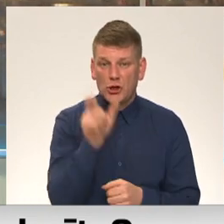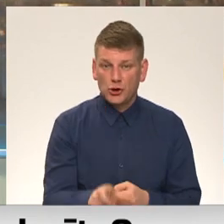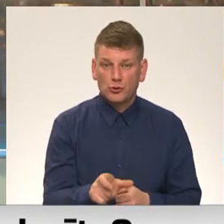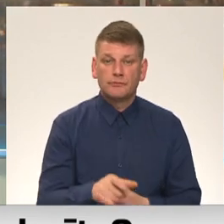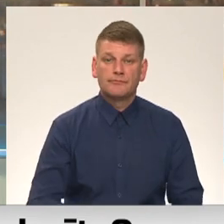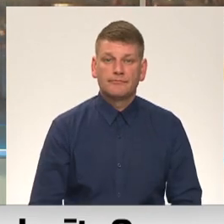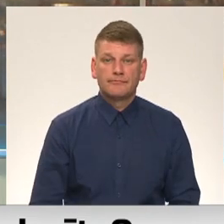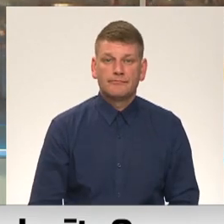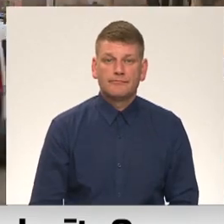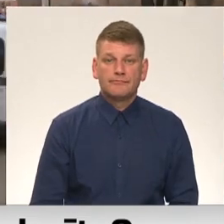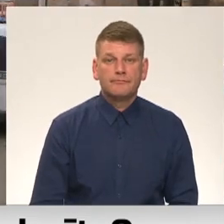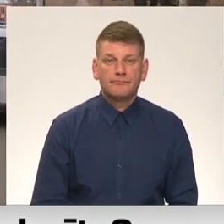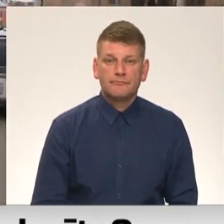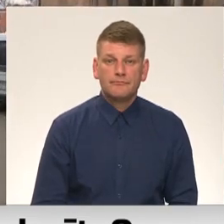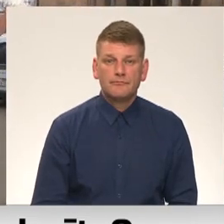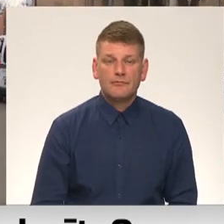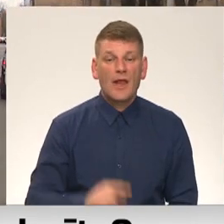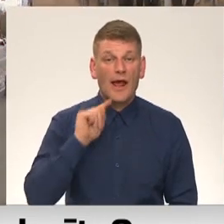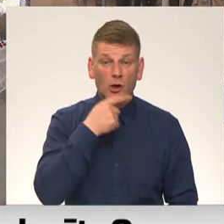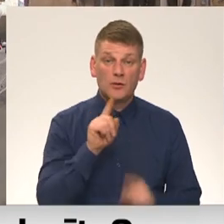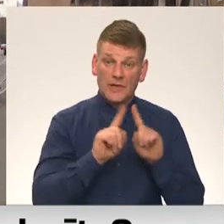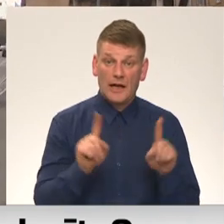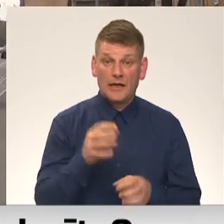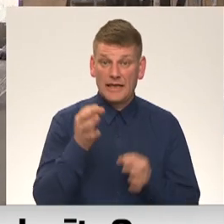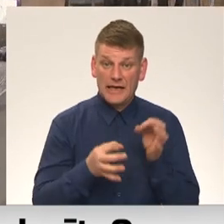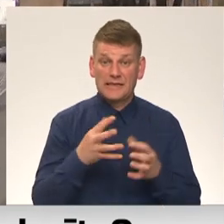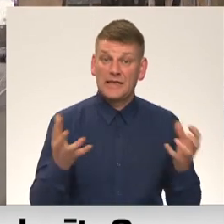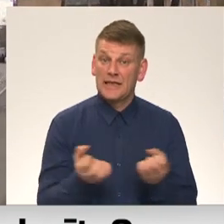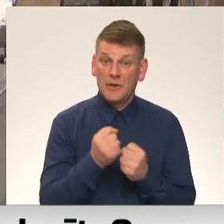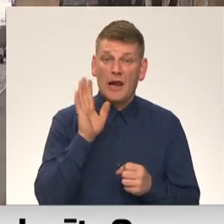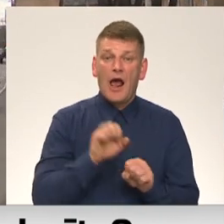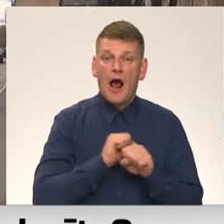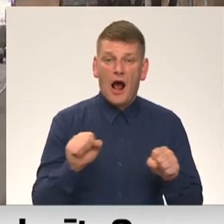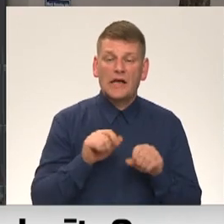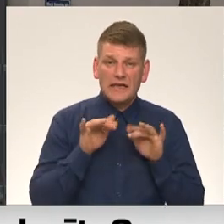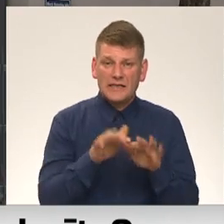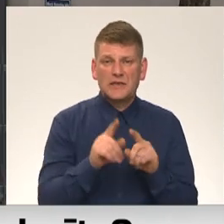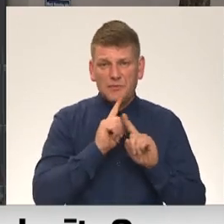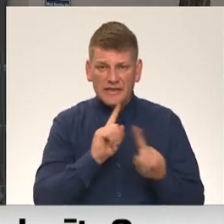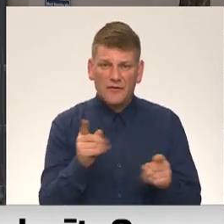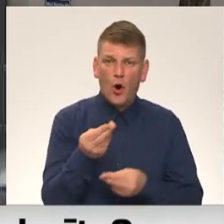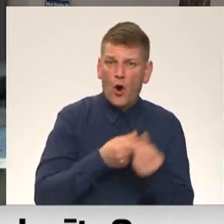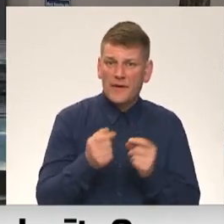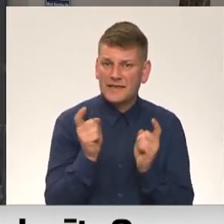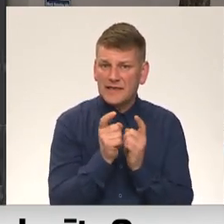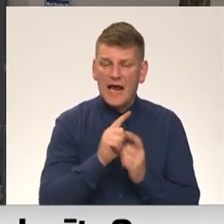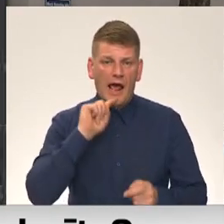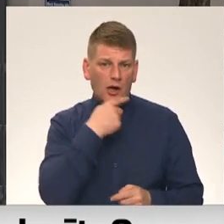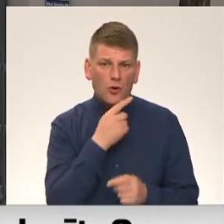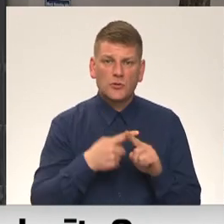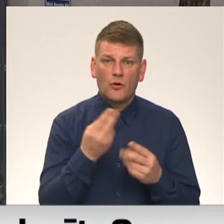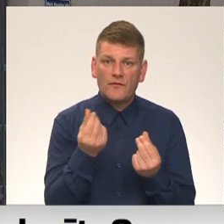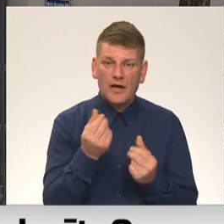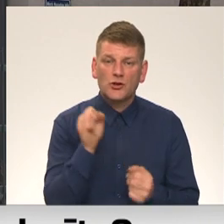Dāvids Freidenfelds. Ekonomisko lietu tiesa dibināta, lai ātri risinātu specifiskus komercstrīdus, ekonomiskos un